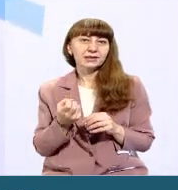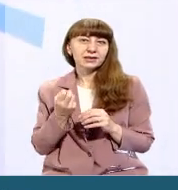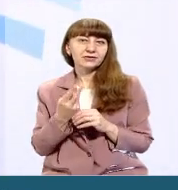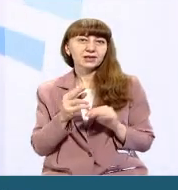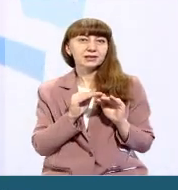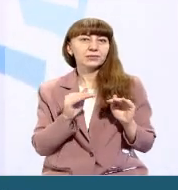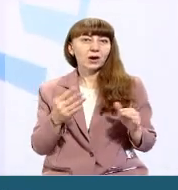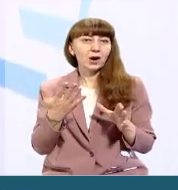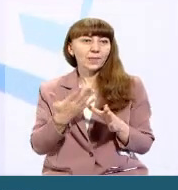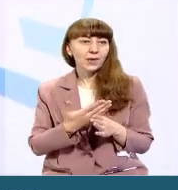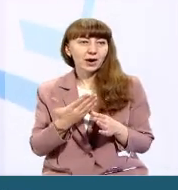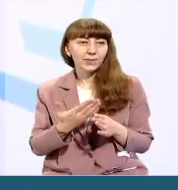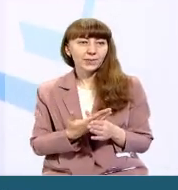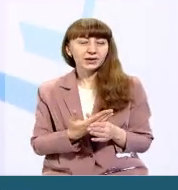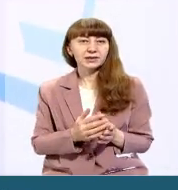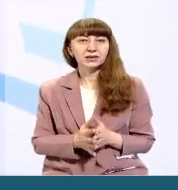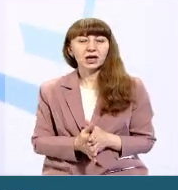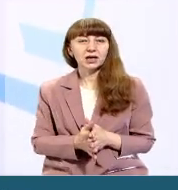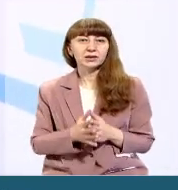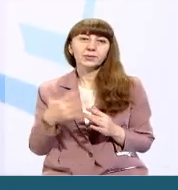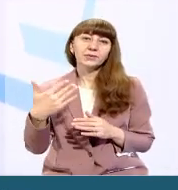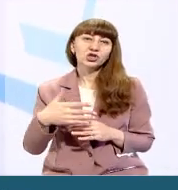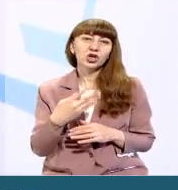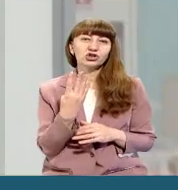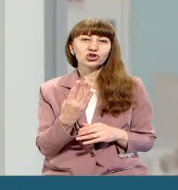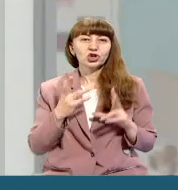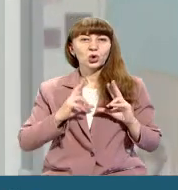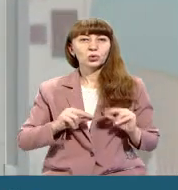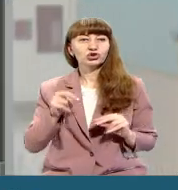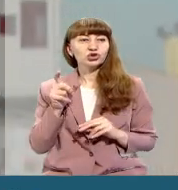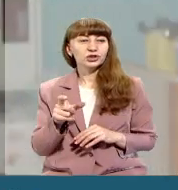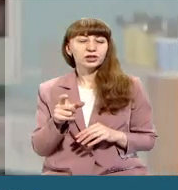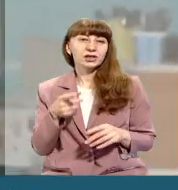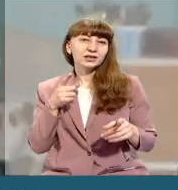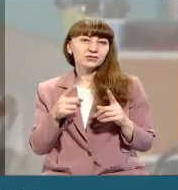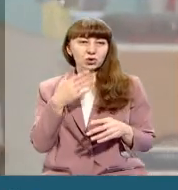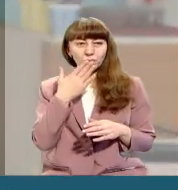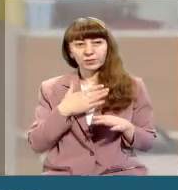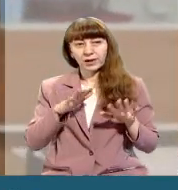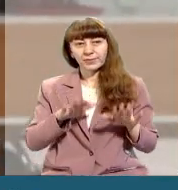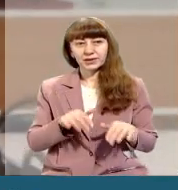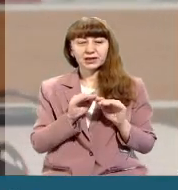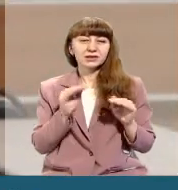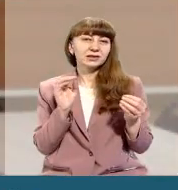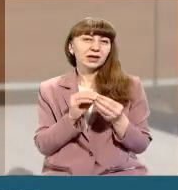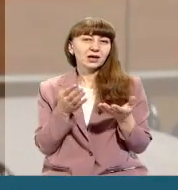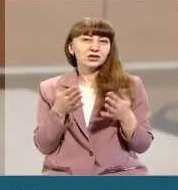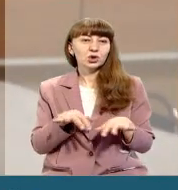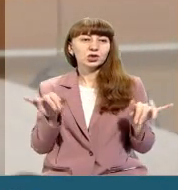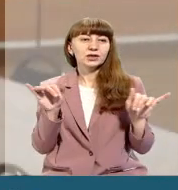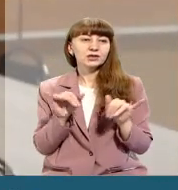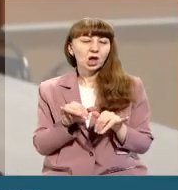ребят помогают грызть гранит науки 54 учителя несомненно самым любимым местом остаётся